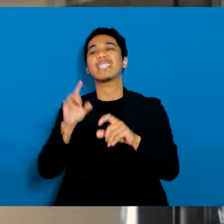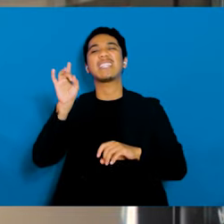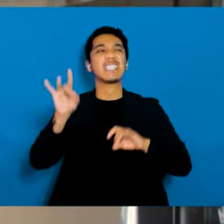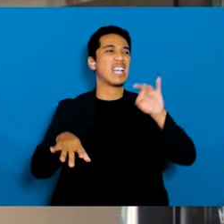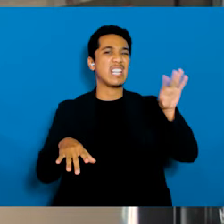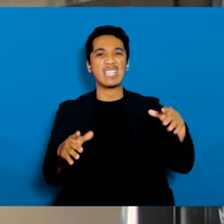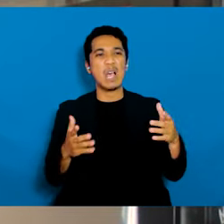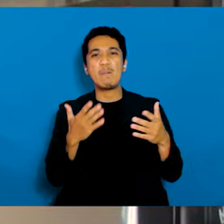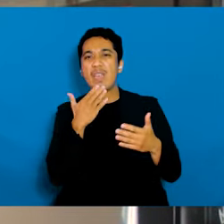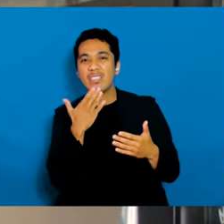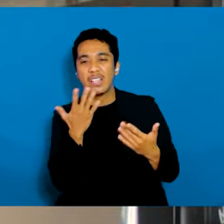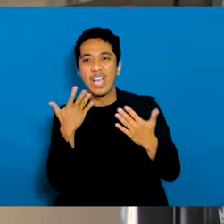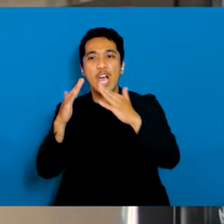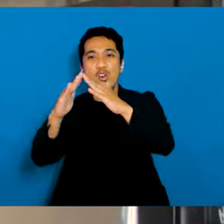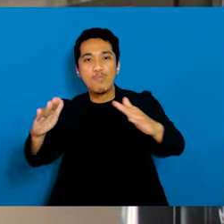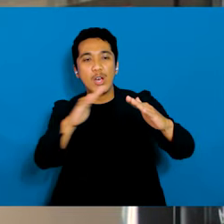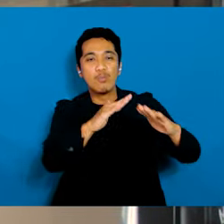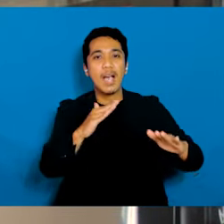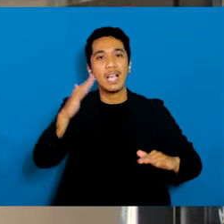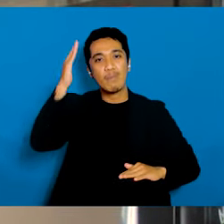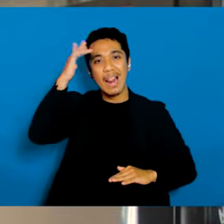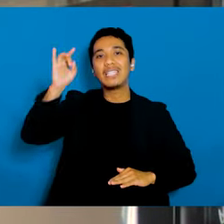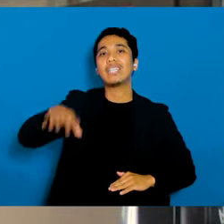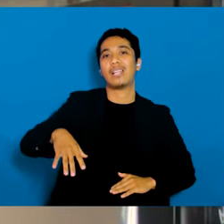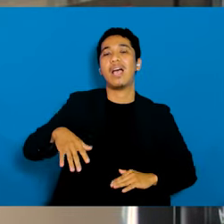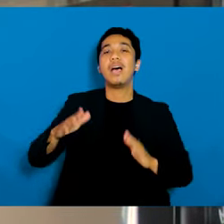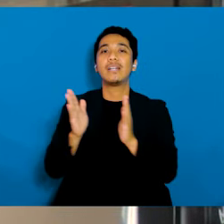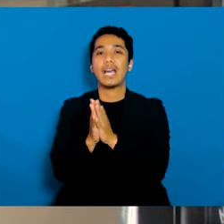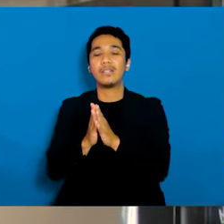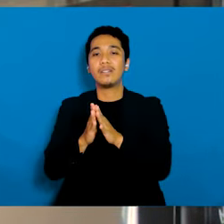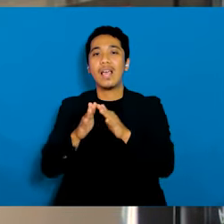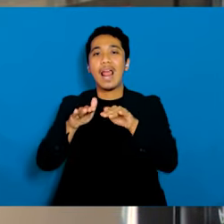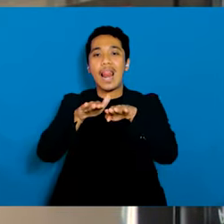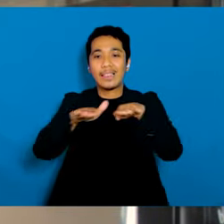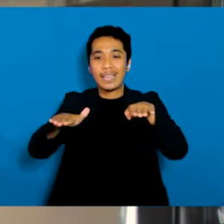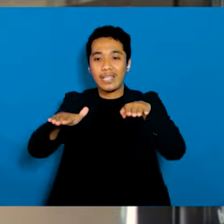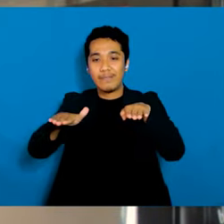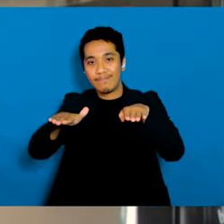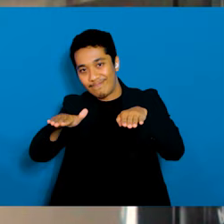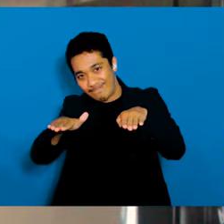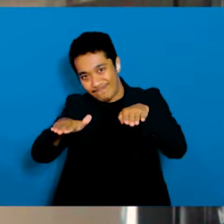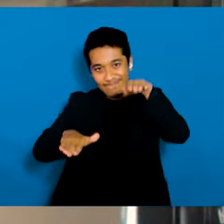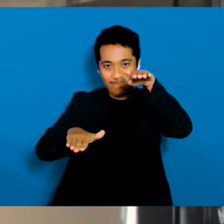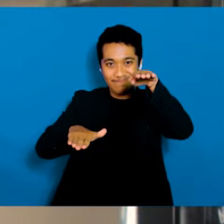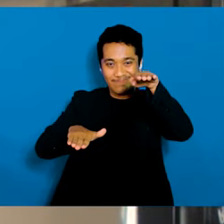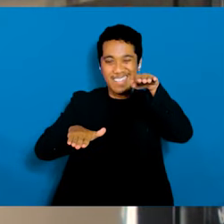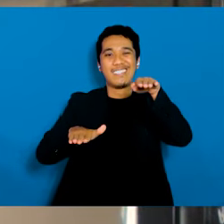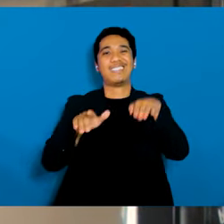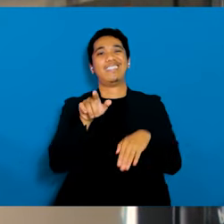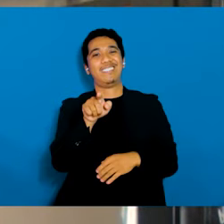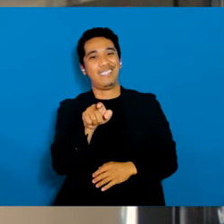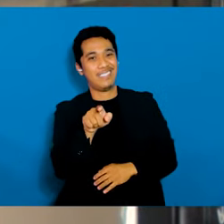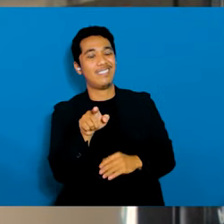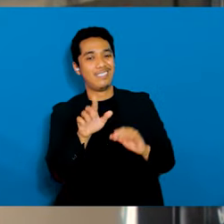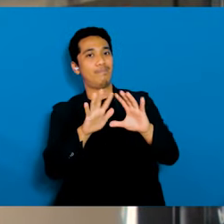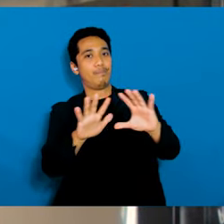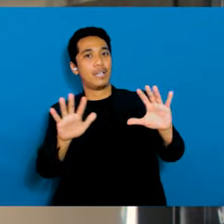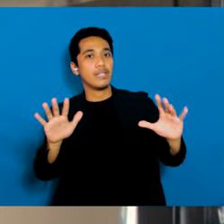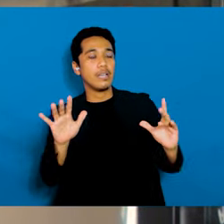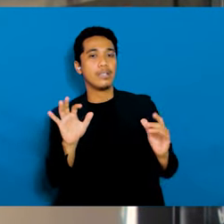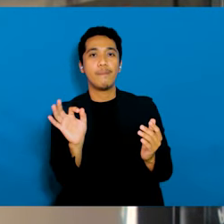sebagian besar TPS yang di desa-desa itu kan mesti di rumahnya Pak Dukuh dan bertangga. Itu yang saya